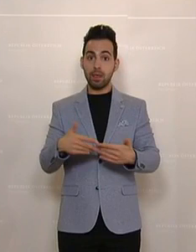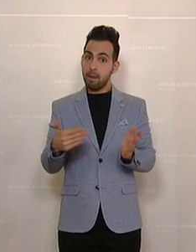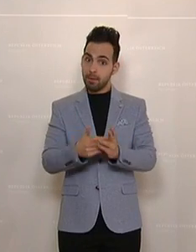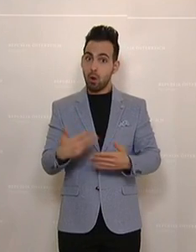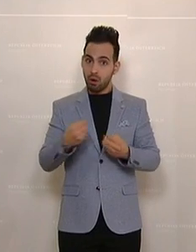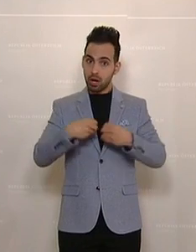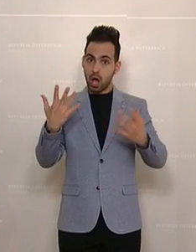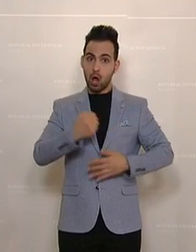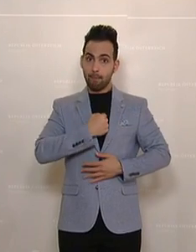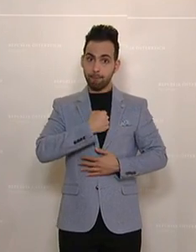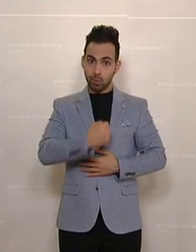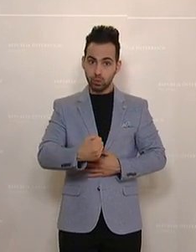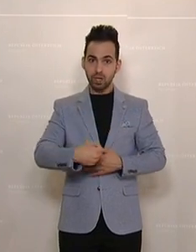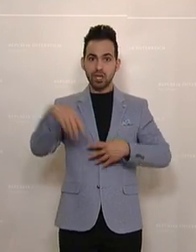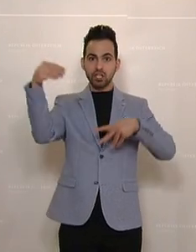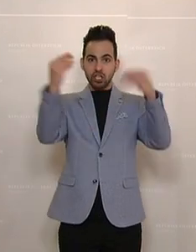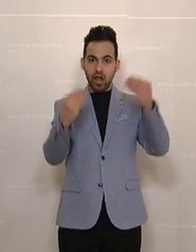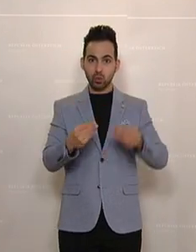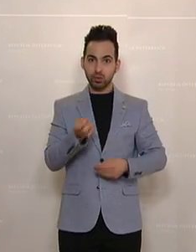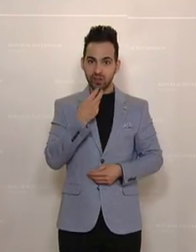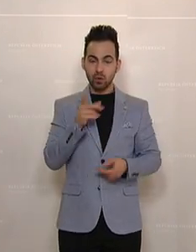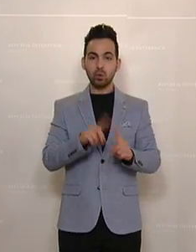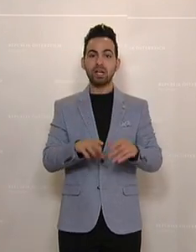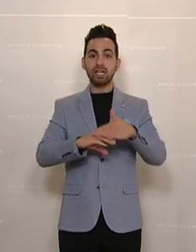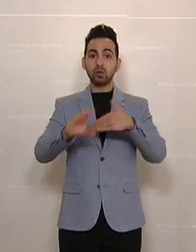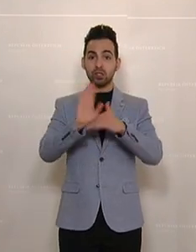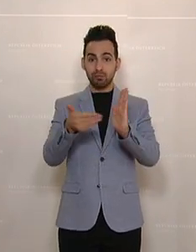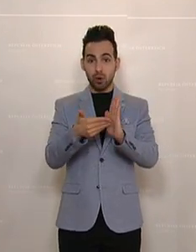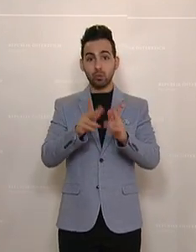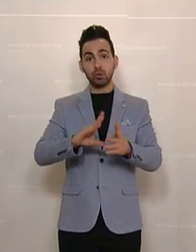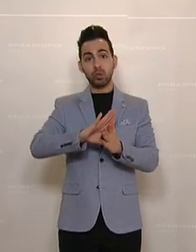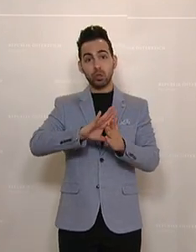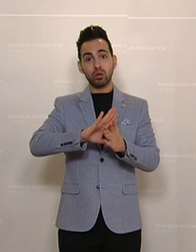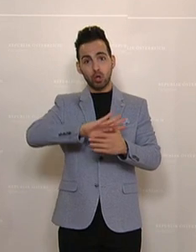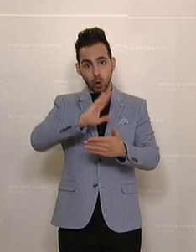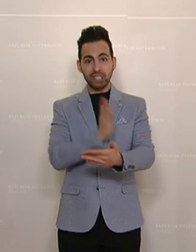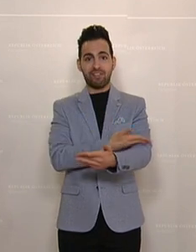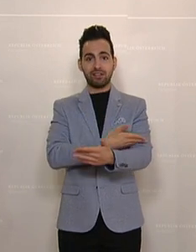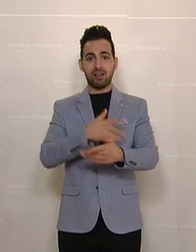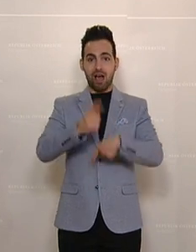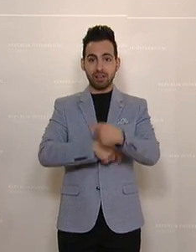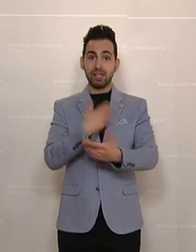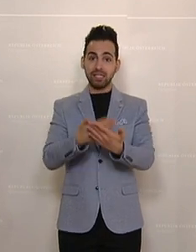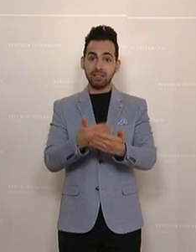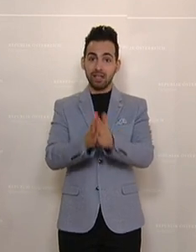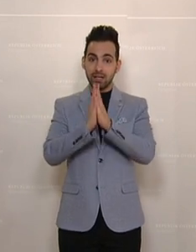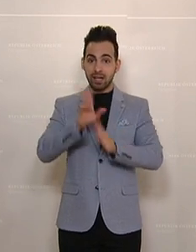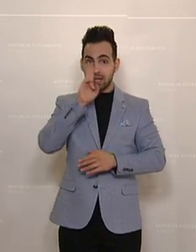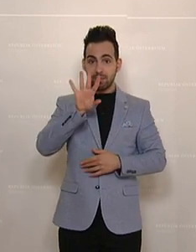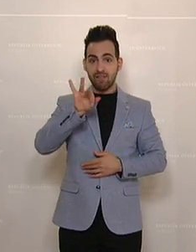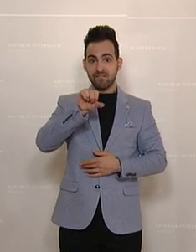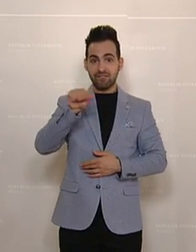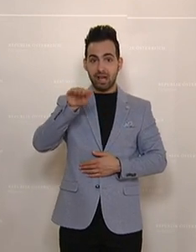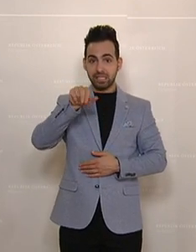Mut, Gestaltungswillen und die nötigen Ressourcen und konsequentes Handeln. Und darum bitte ich dich, lieber Heinz